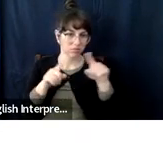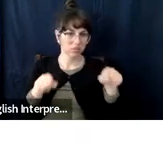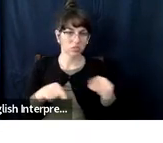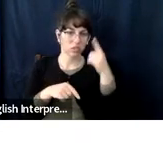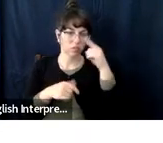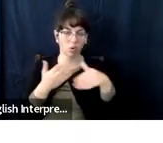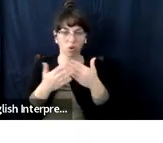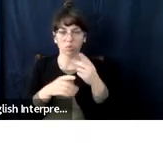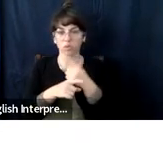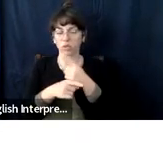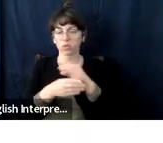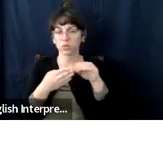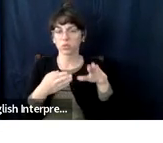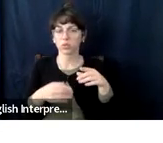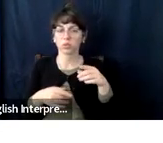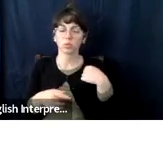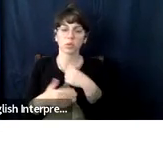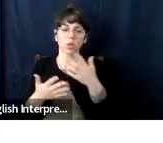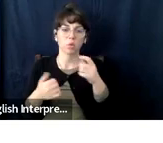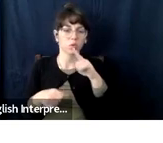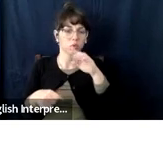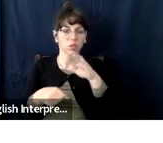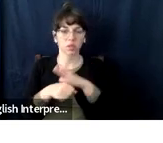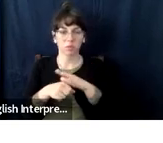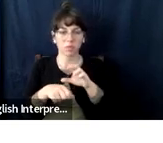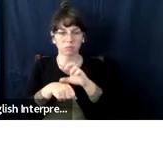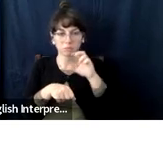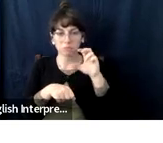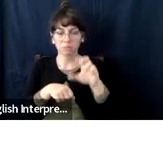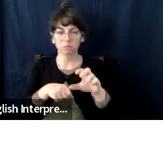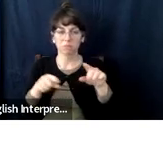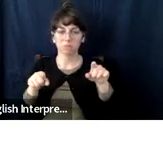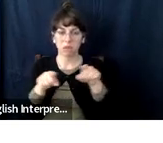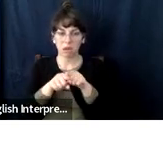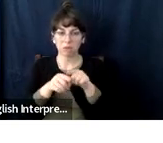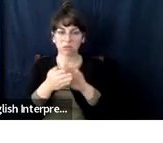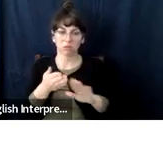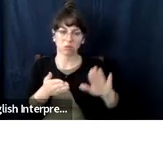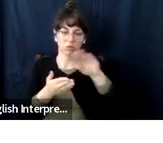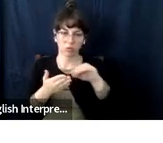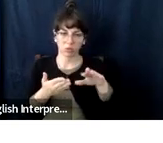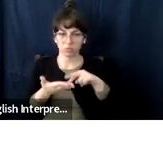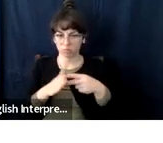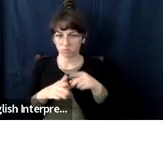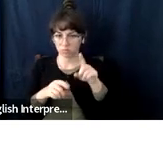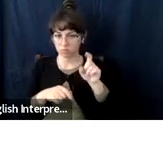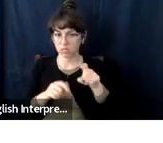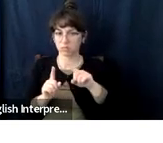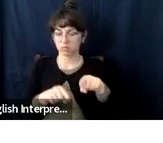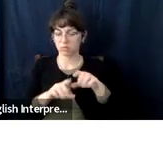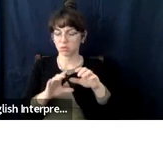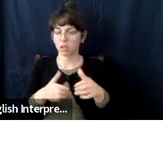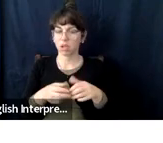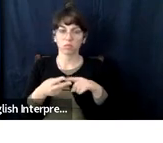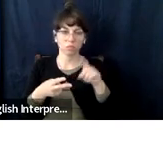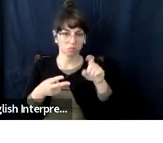we want you to be able to commit spending some time being a college student, which would include attending classes. You know, doing